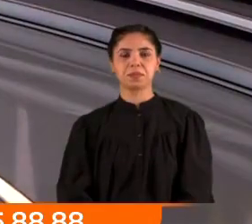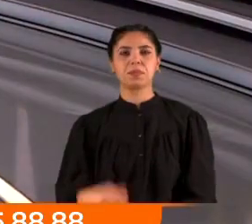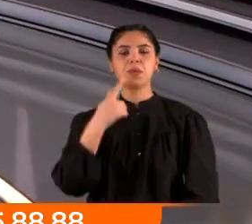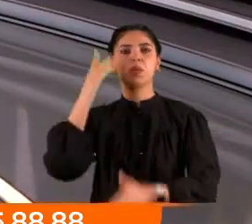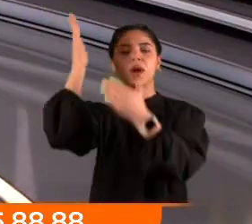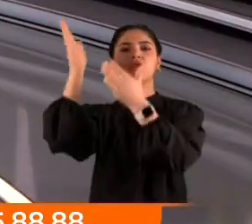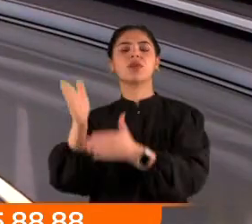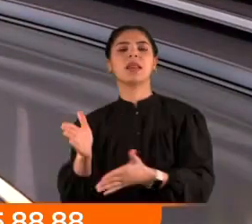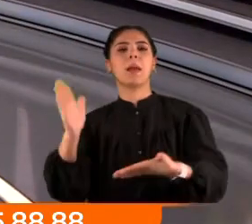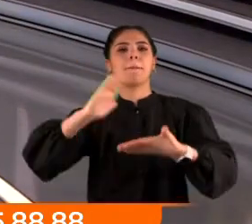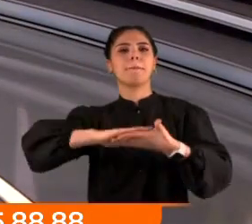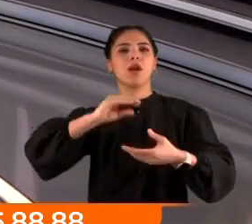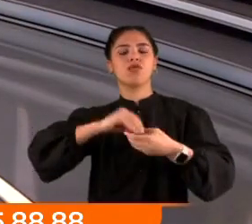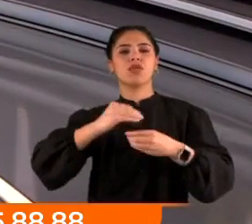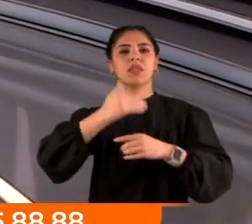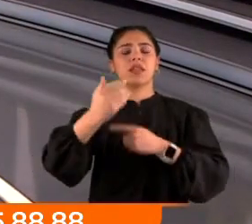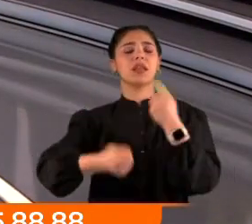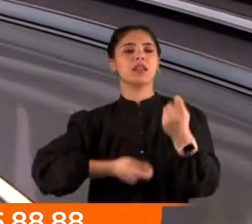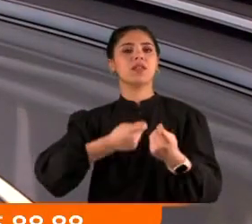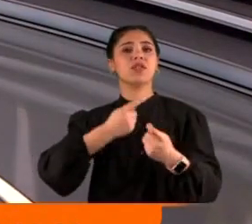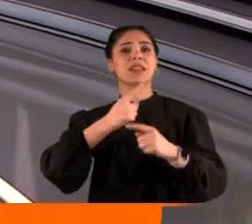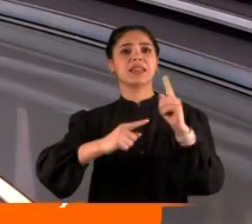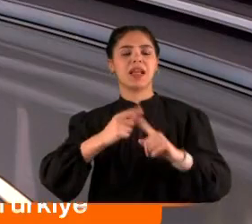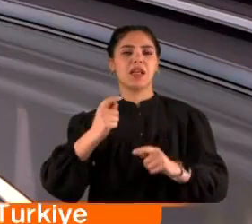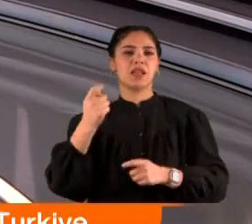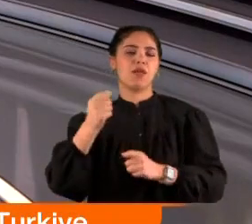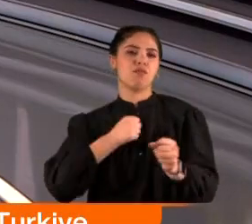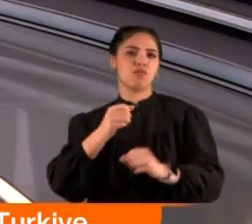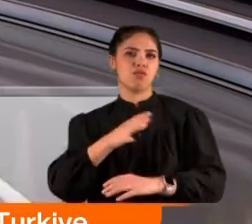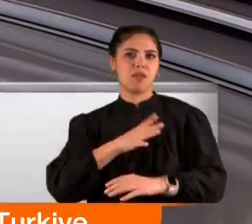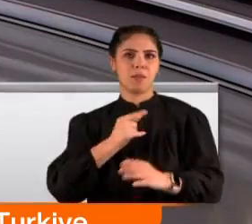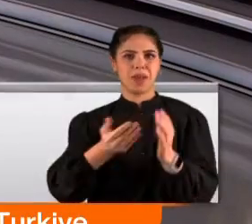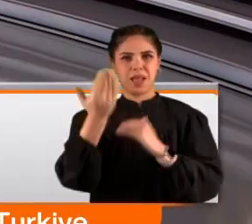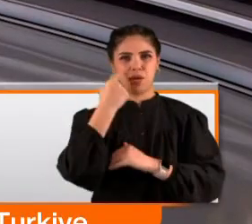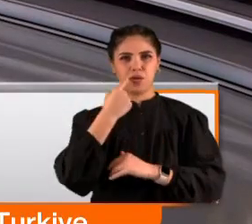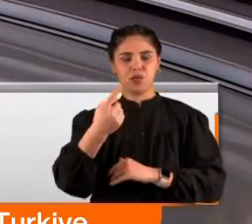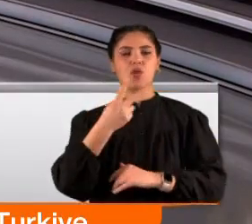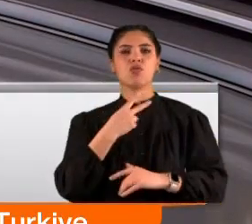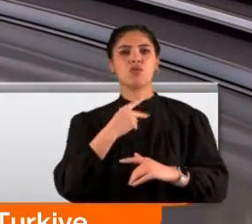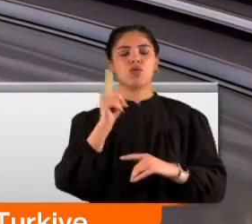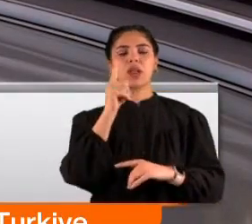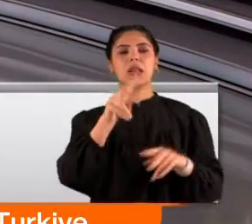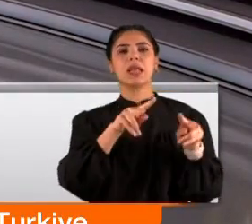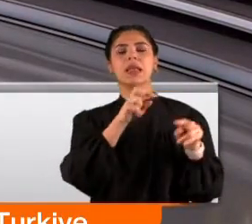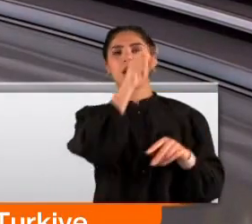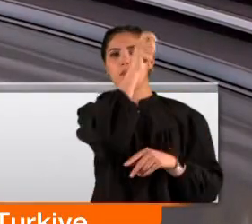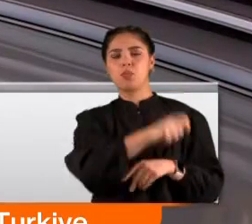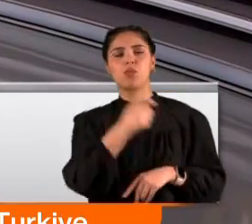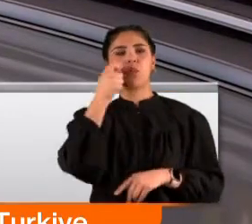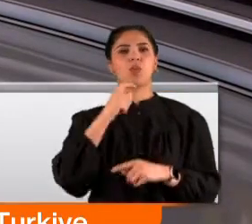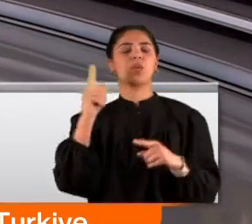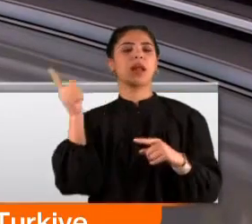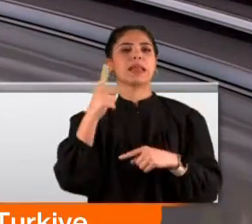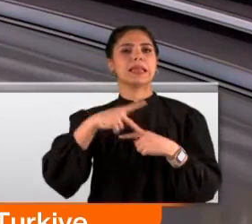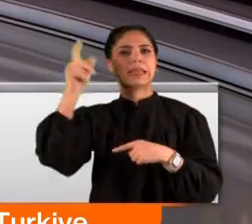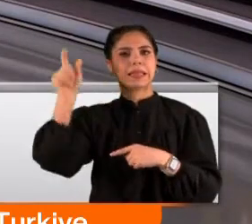Erdoğan'ın barış için diplomatik çabaları bugün bir kez daha etkisini gösterdi. Az önce ifade ettik. Bugün hem Rusya lideri Putin'le hem de Ukrayna lideri Zelenski